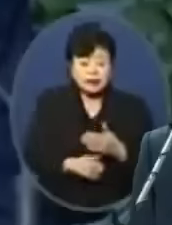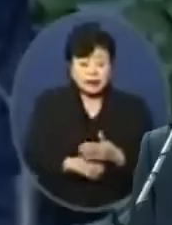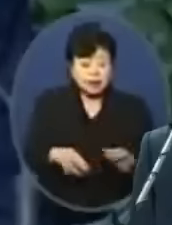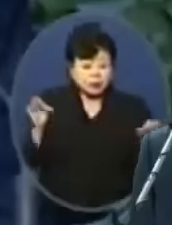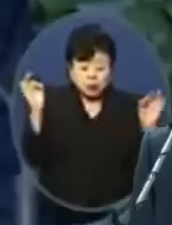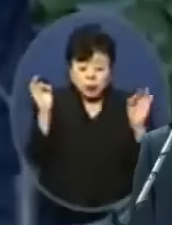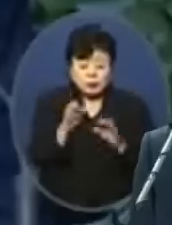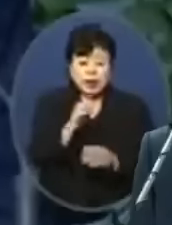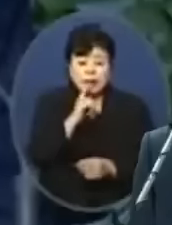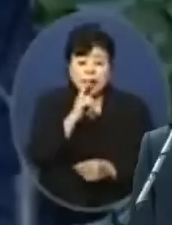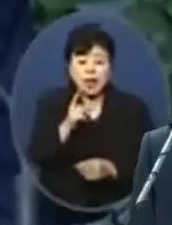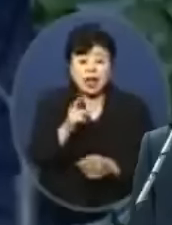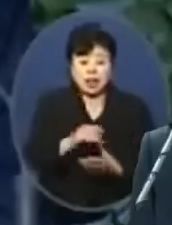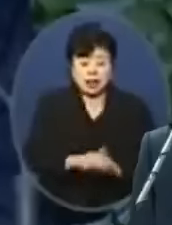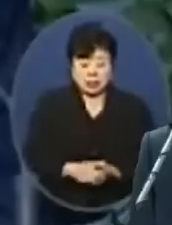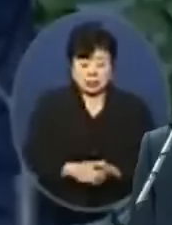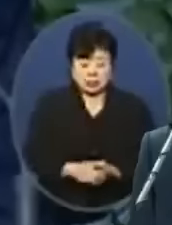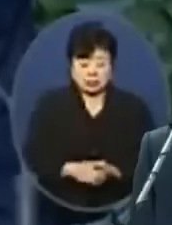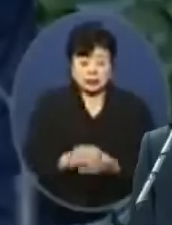없다.